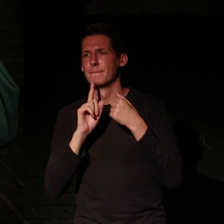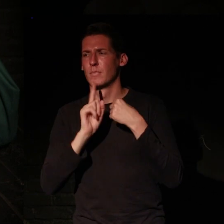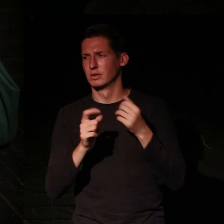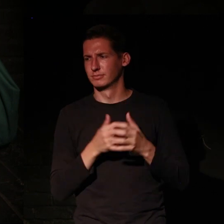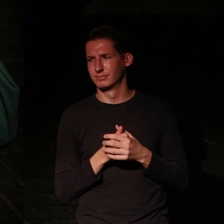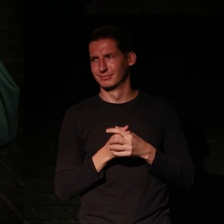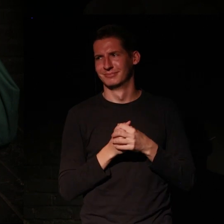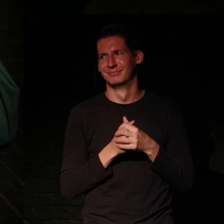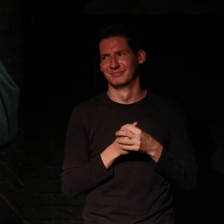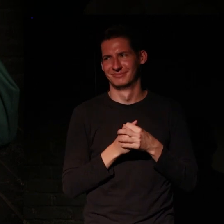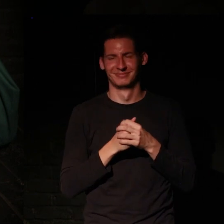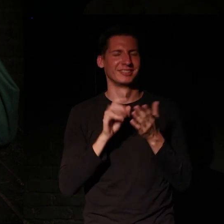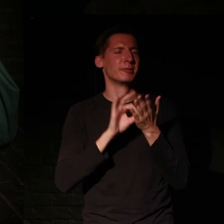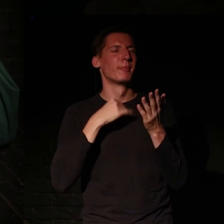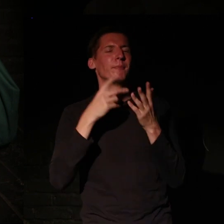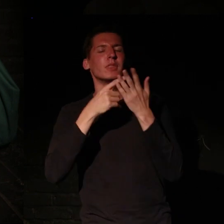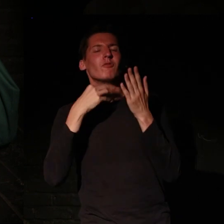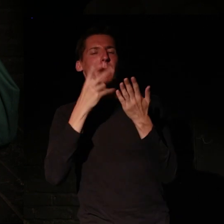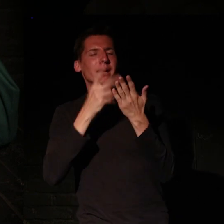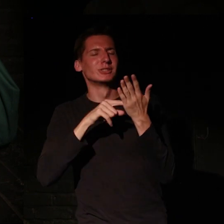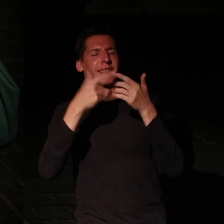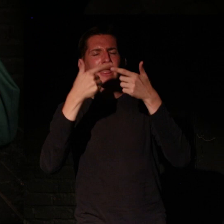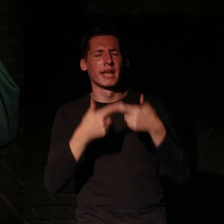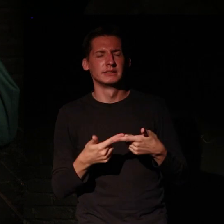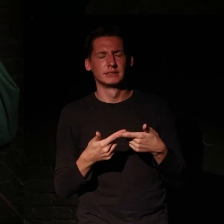tak śledzić te elementy takie